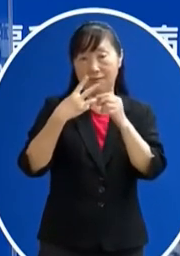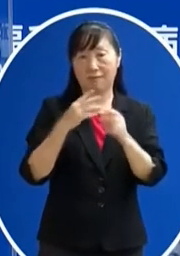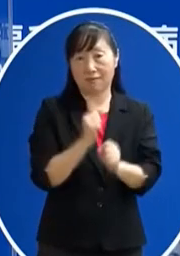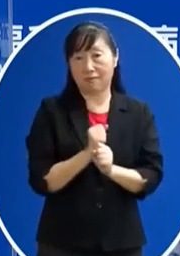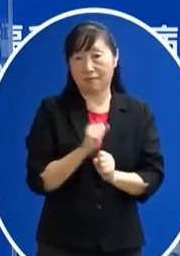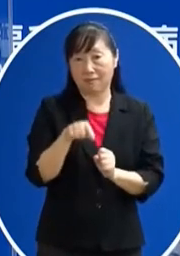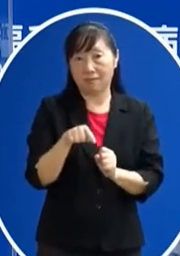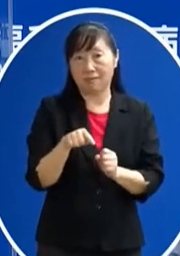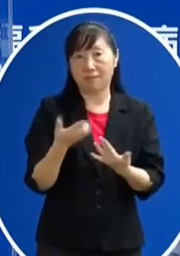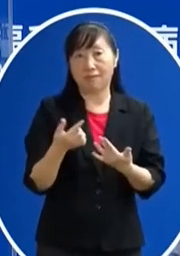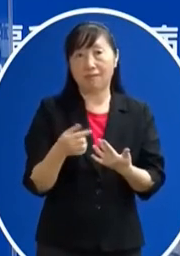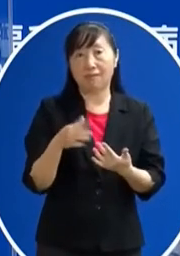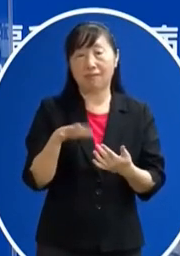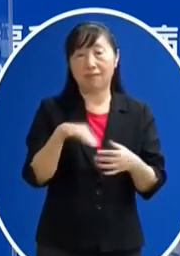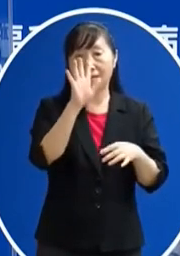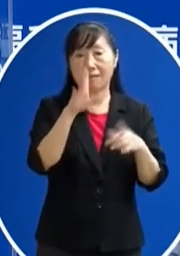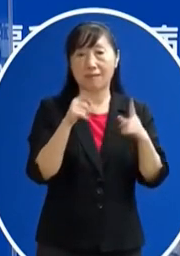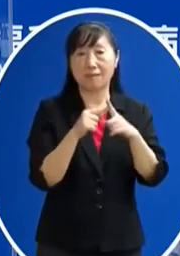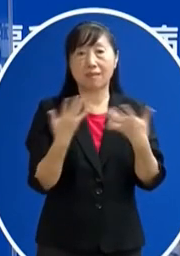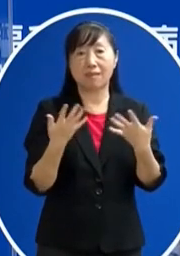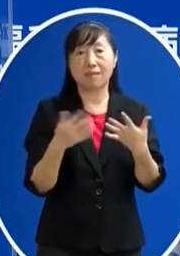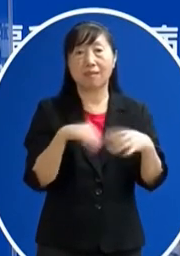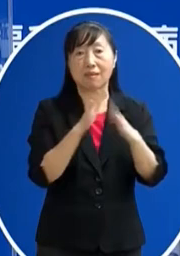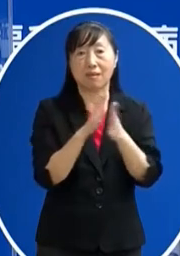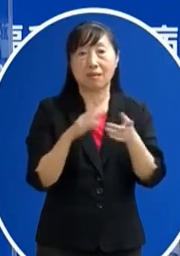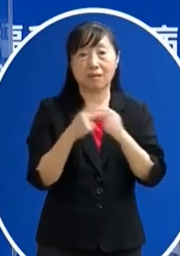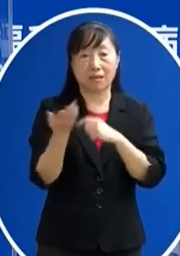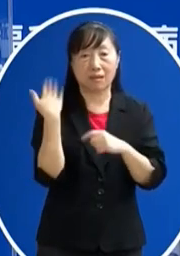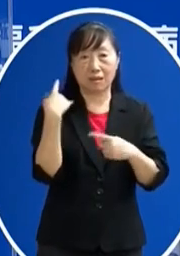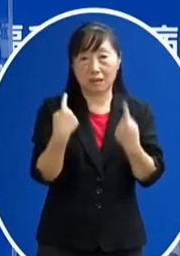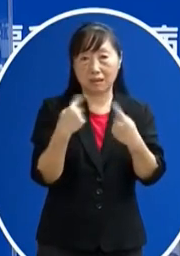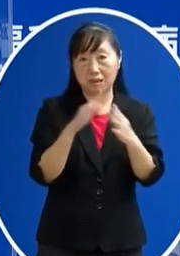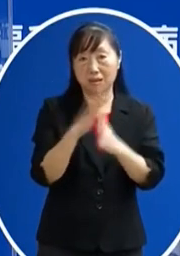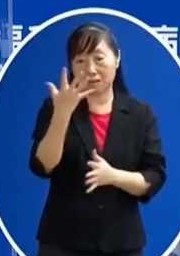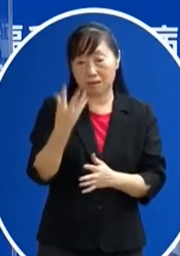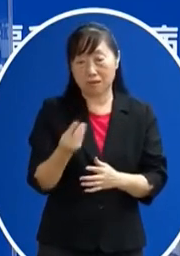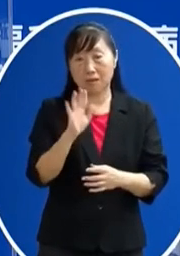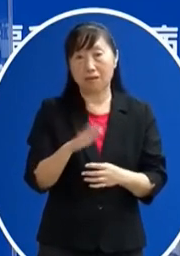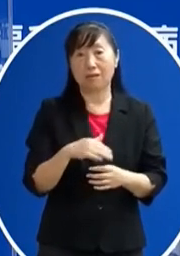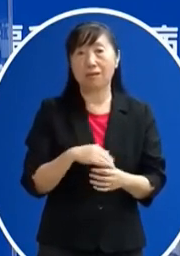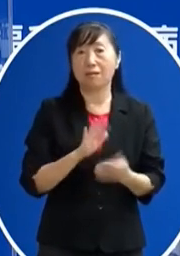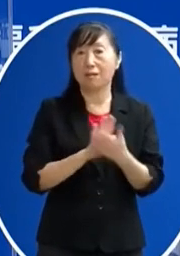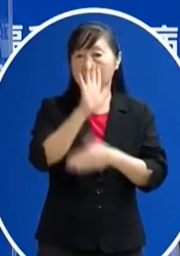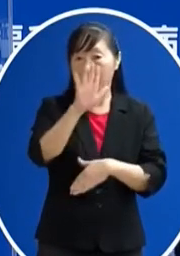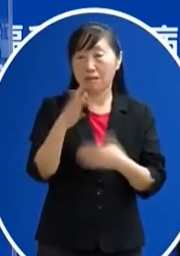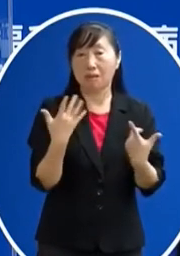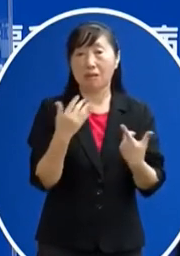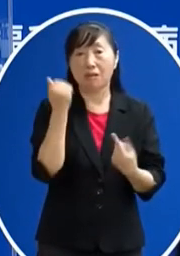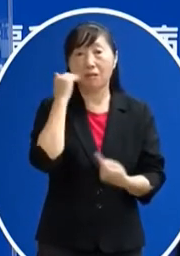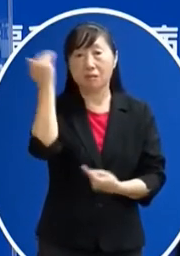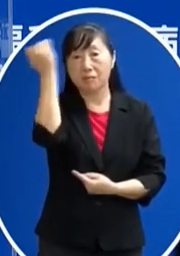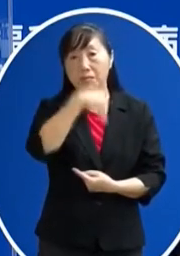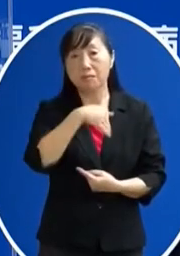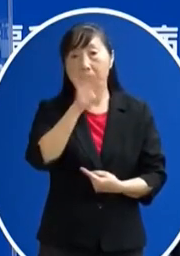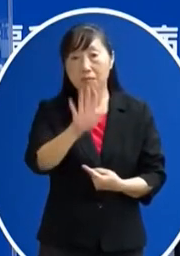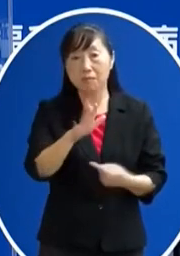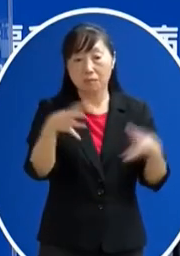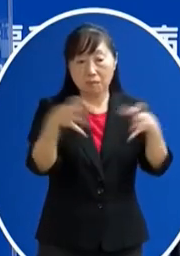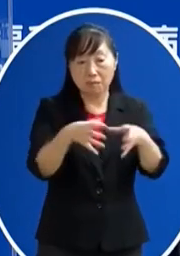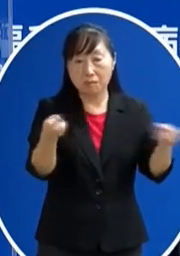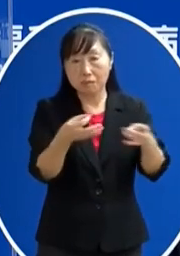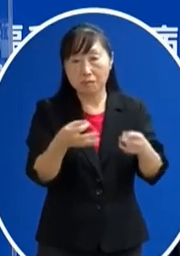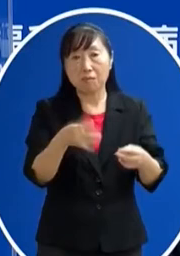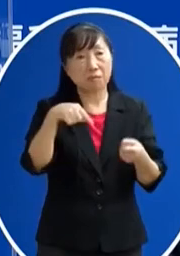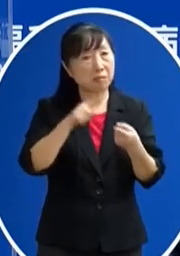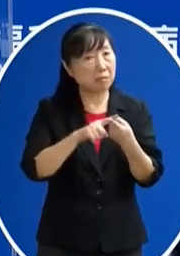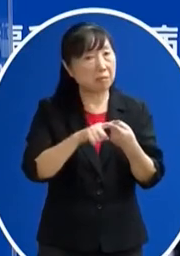也连续三周都低于1，哈，所以在预估未来的案件数，除非有特别大的一个群聚，那否